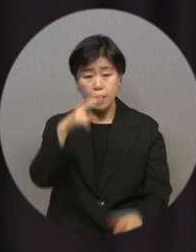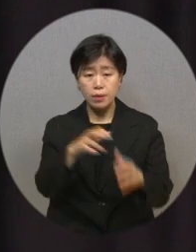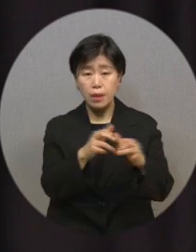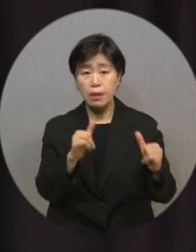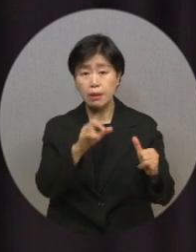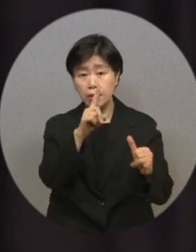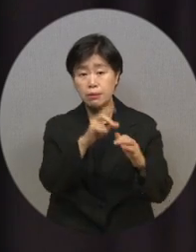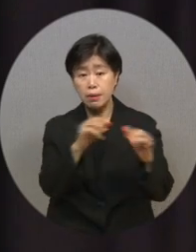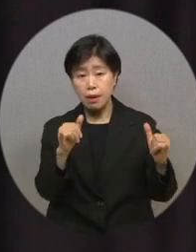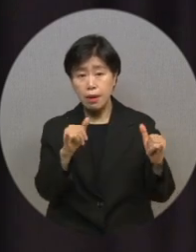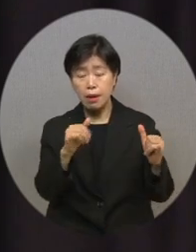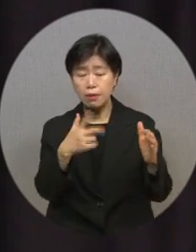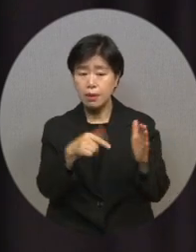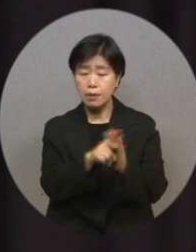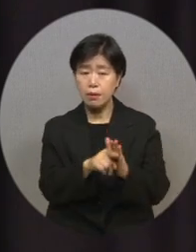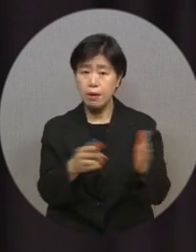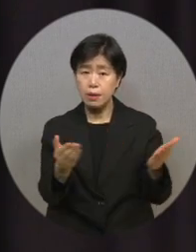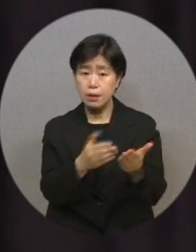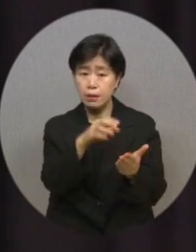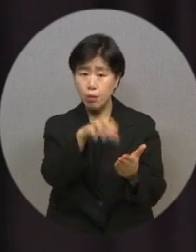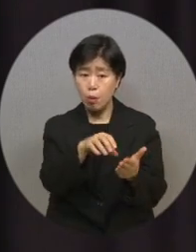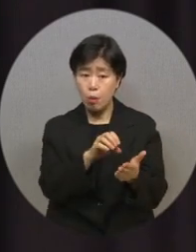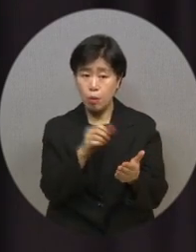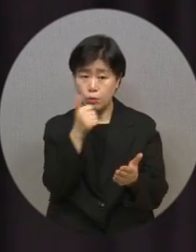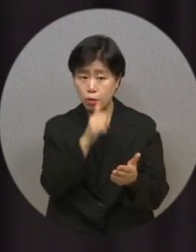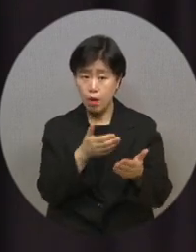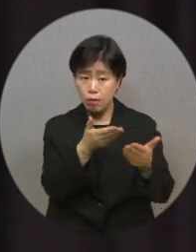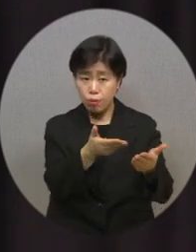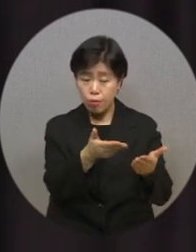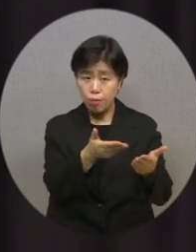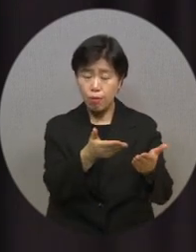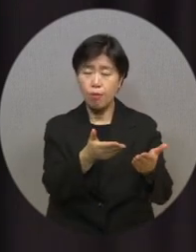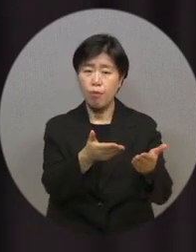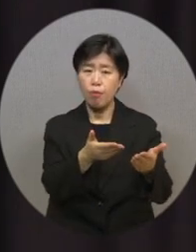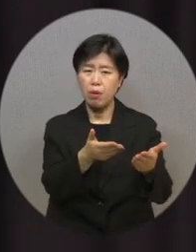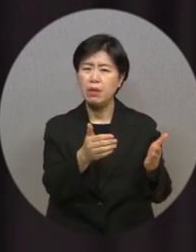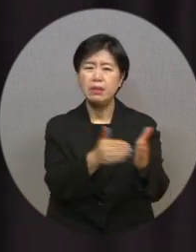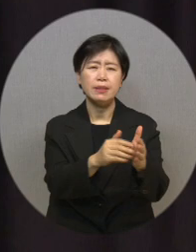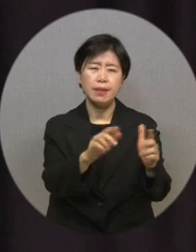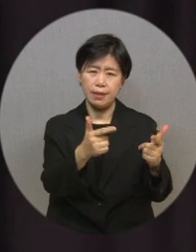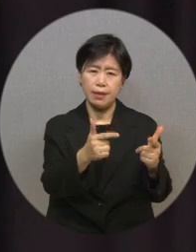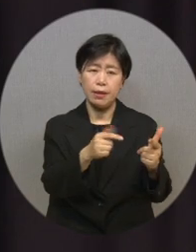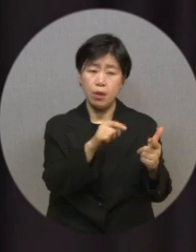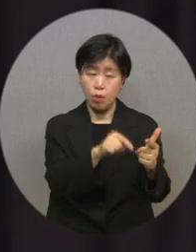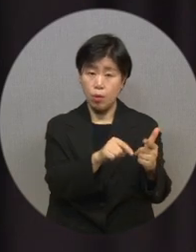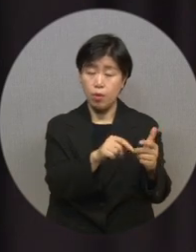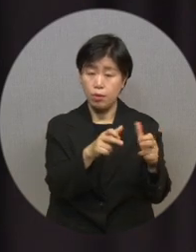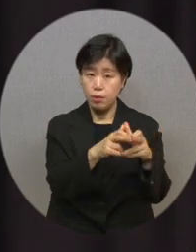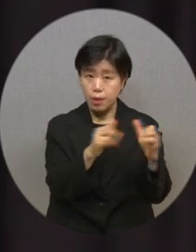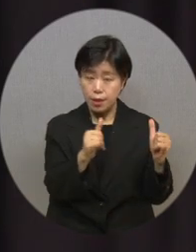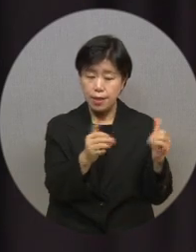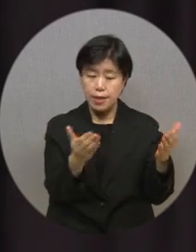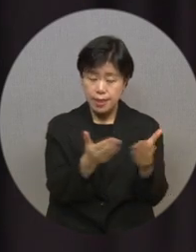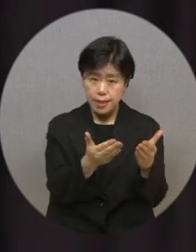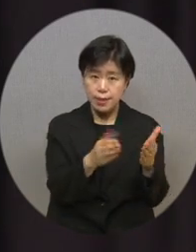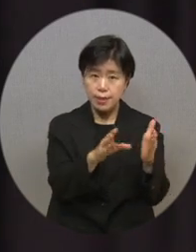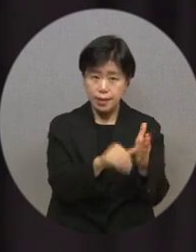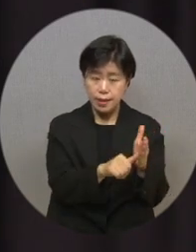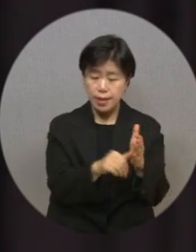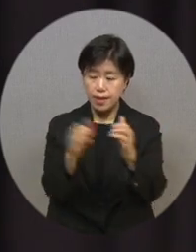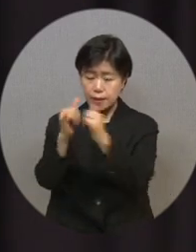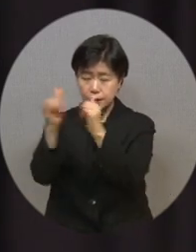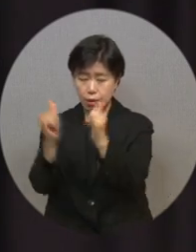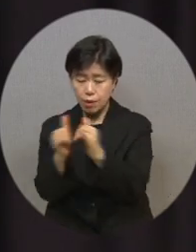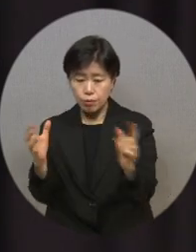개념이 아니라 사회하고 호흡하고 또 그 지역 사회에 본인이 역할도 하고 또 그냥 단순하게 사회